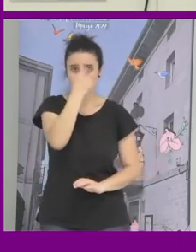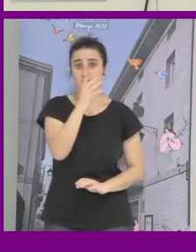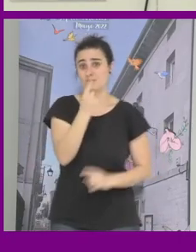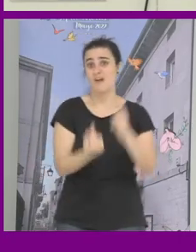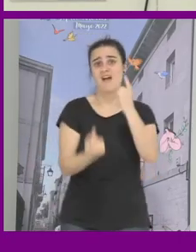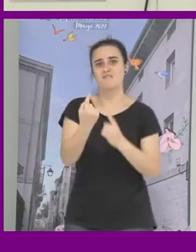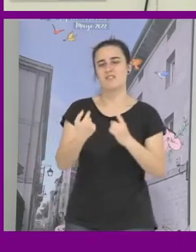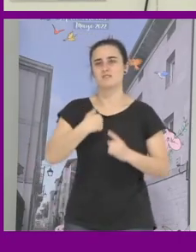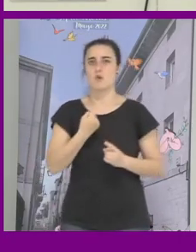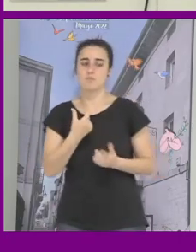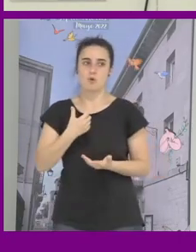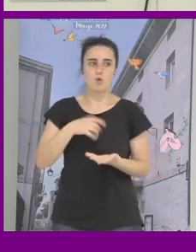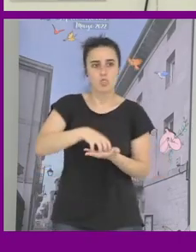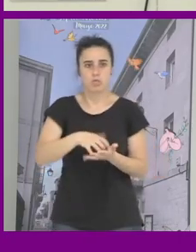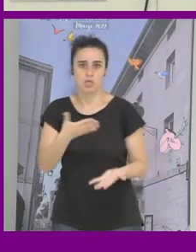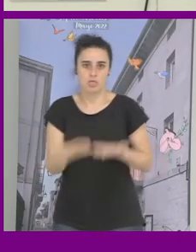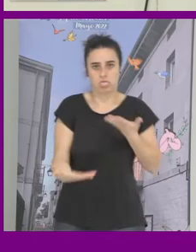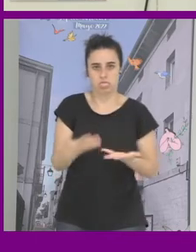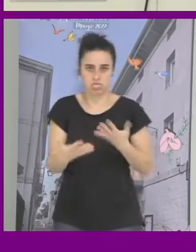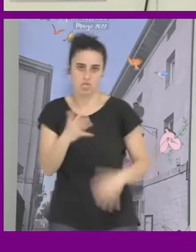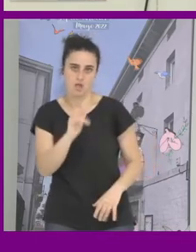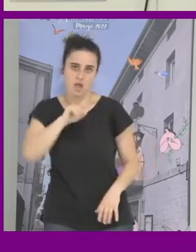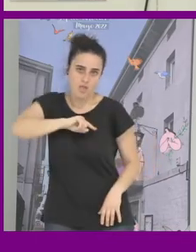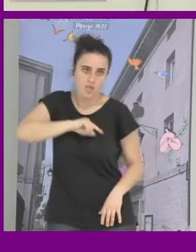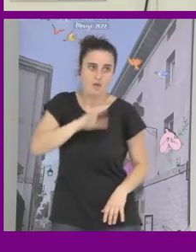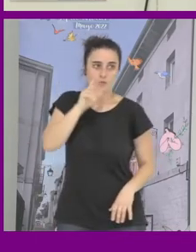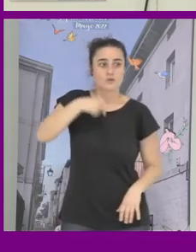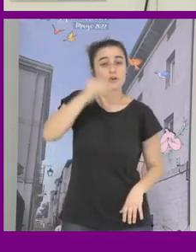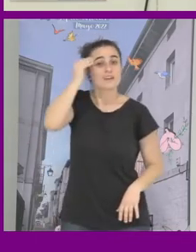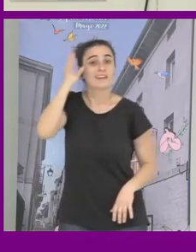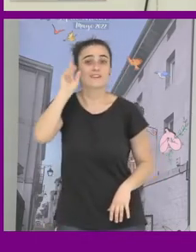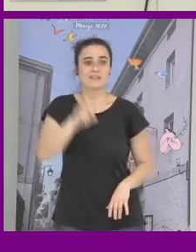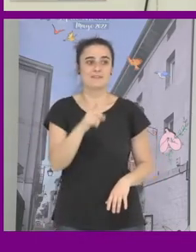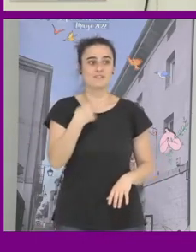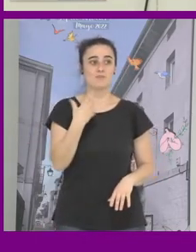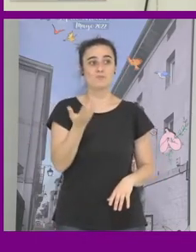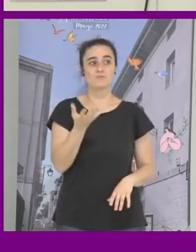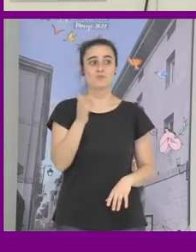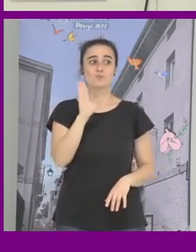hori, ziurtasun falta hori daukat, ez. Orduan, bueno, ba, iruditzen zait baita ere, ba, emakume